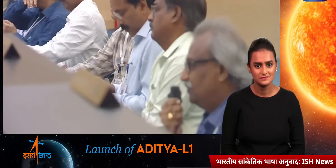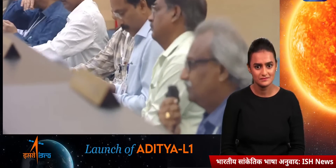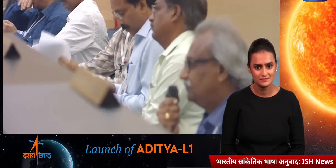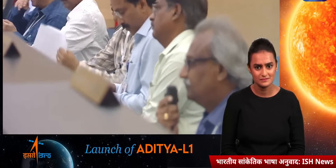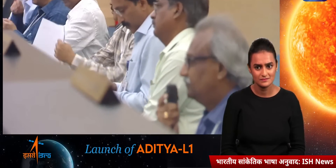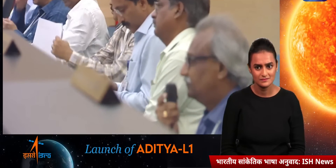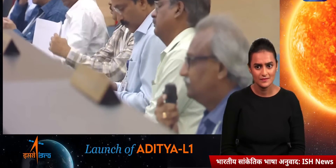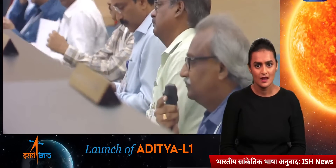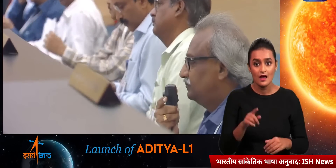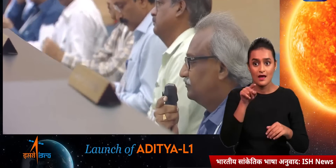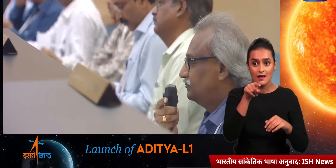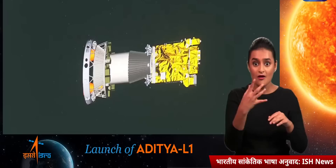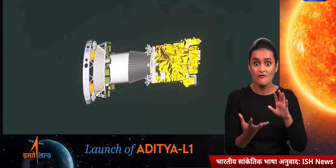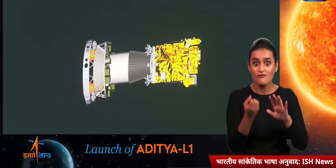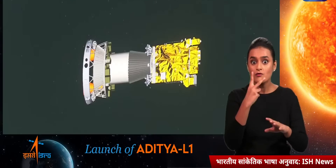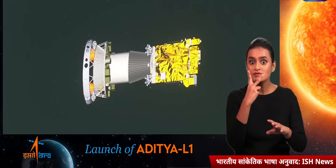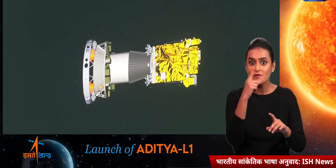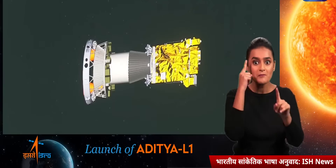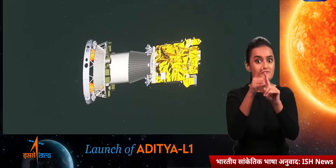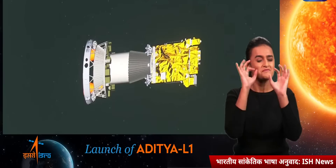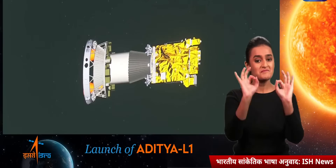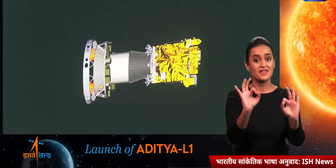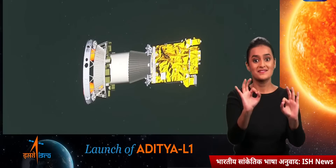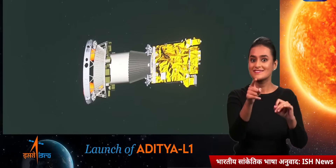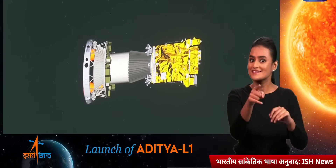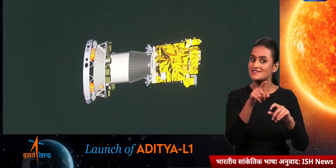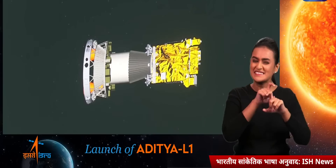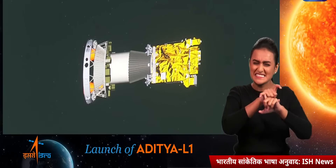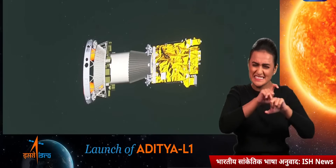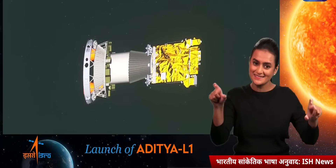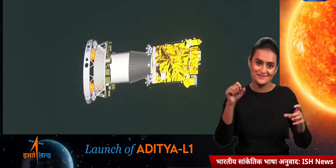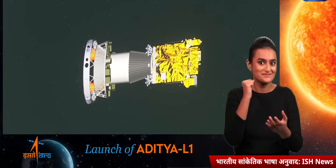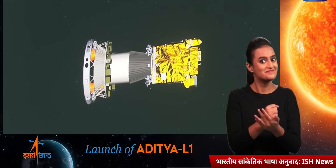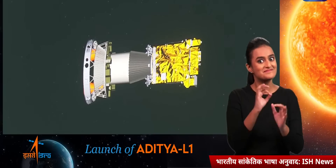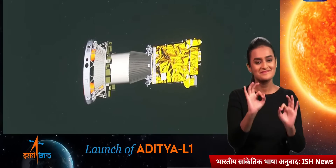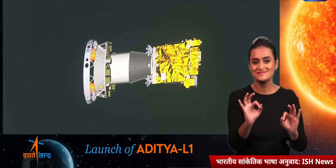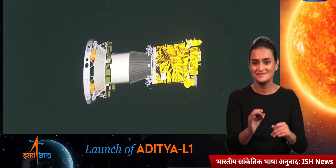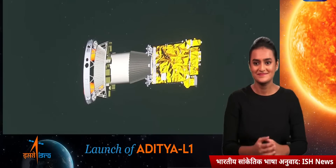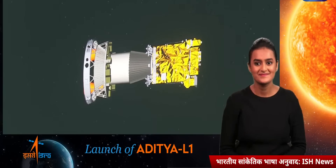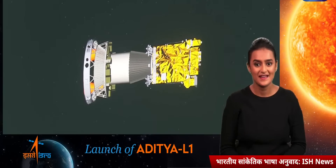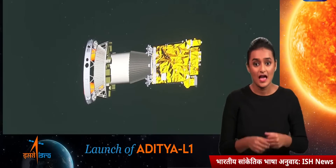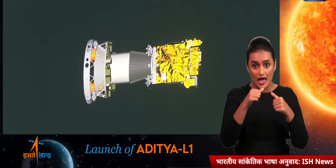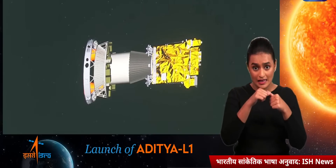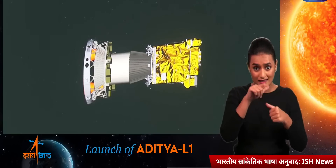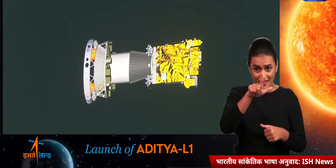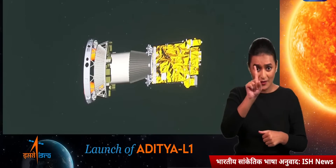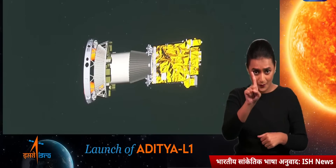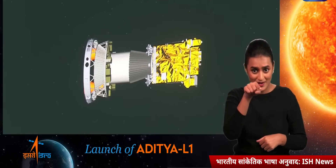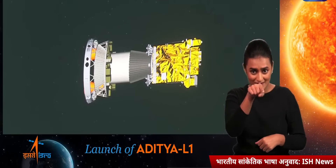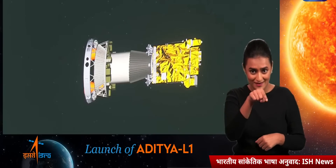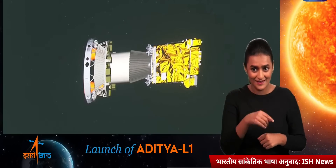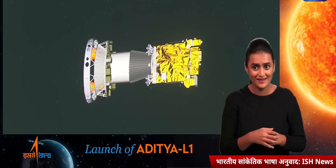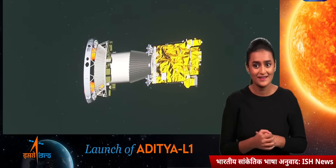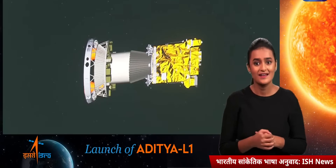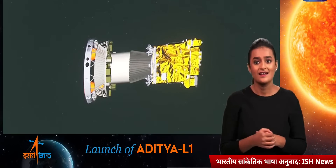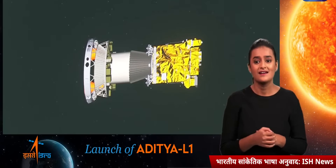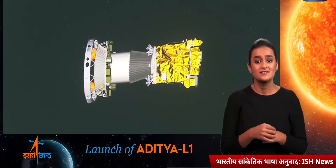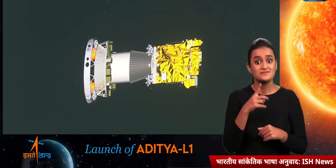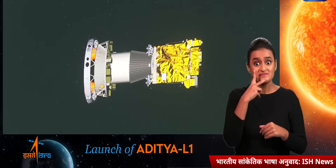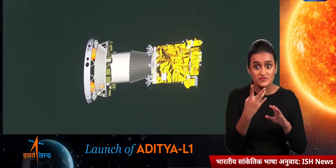है। और इसकी भी पुष्टि हो चुकी है कि आदित्य L1 के अंतक्षेपण की स्थितियां प्राप्त की जा चुकी